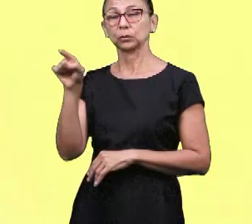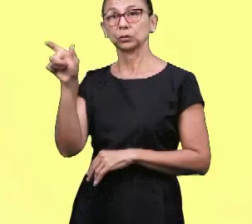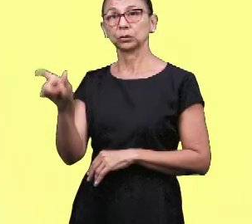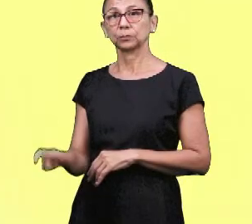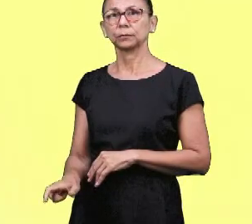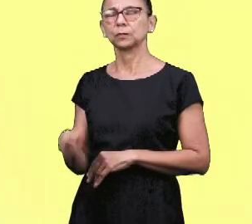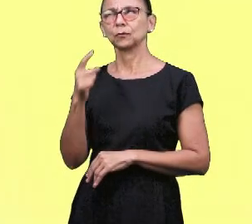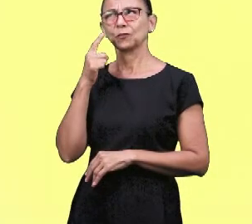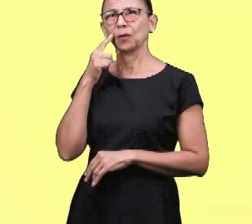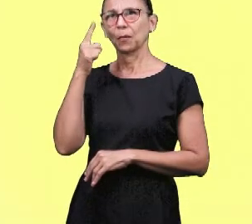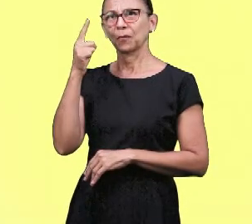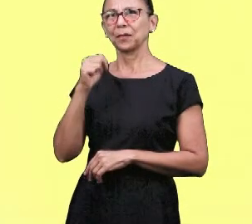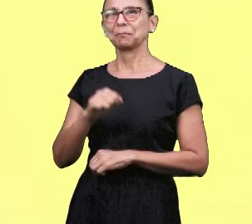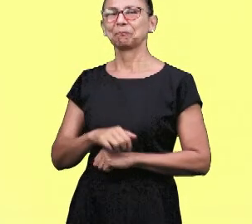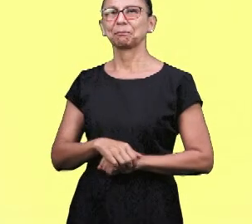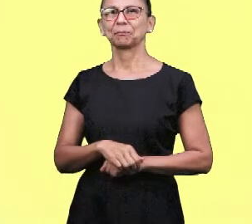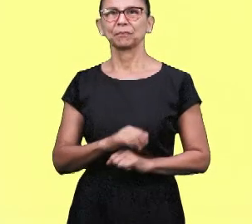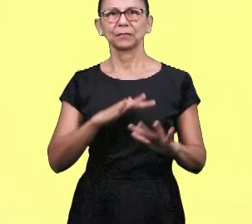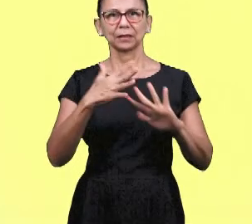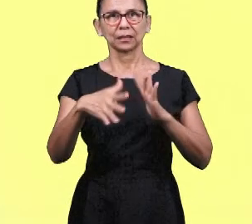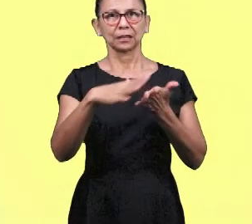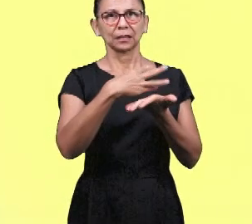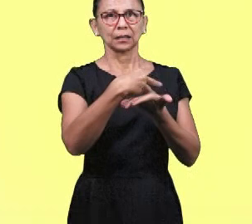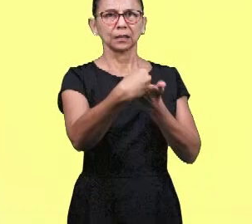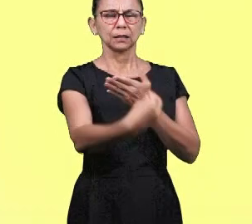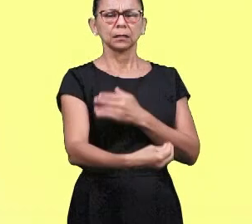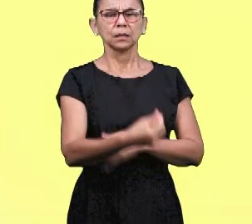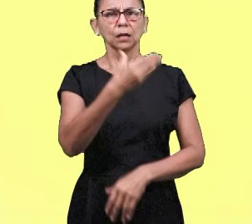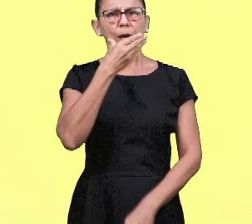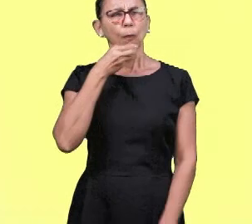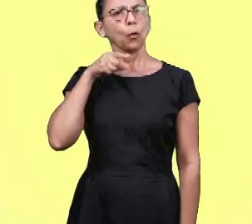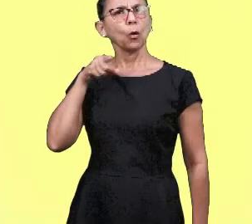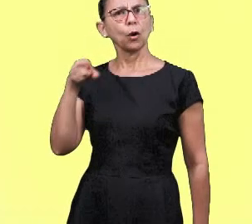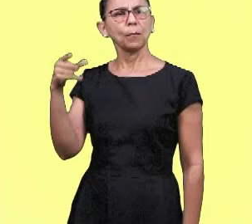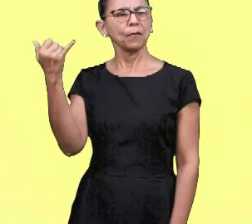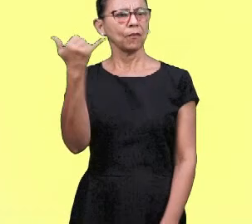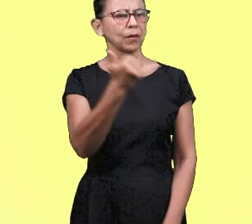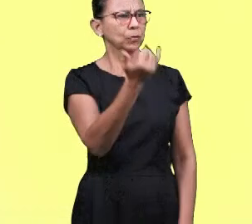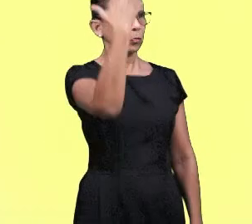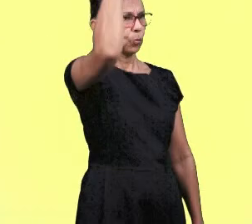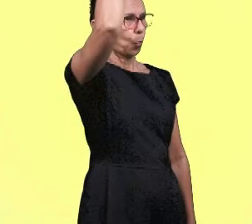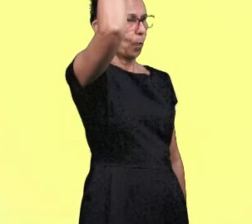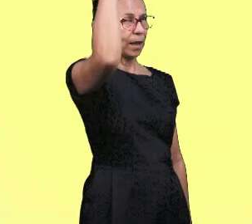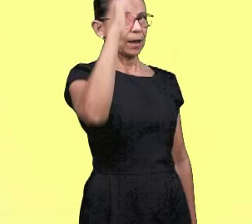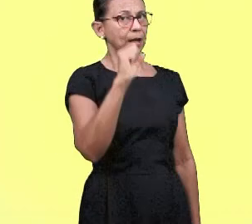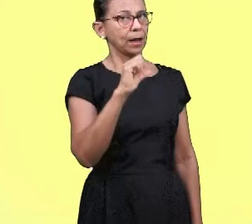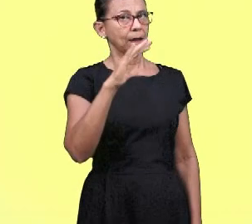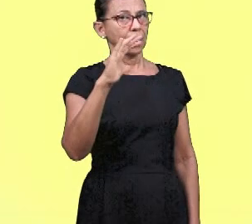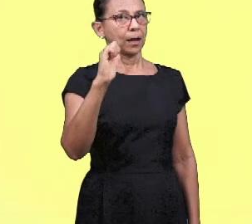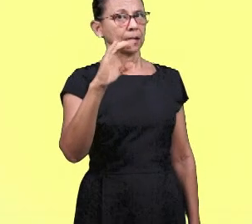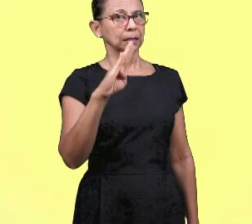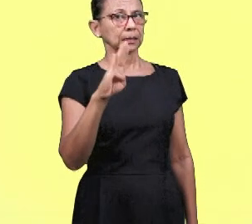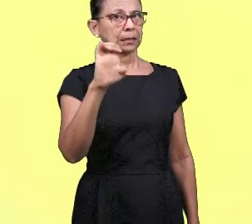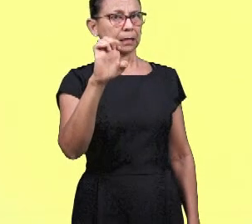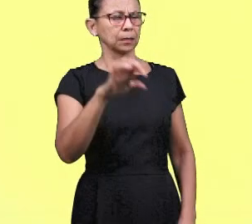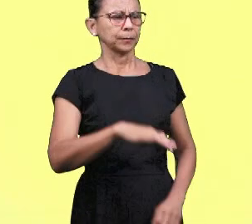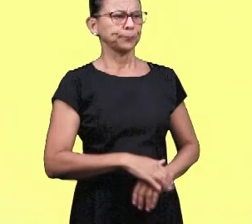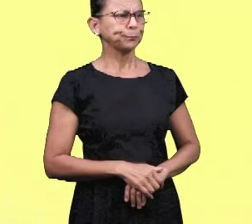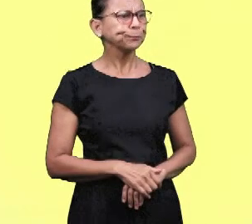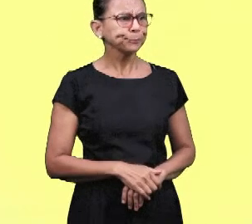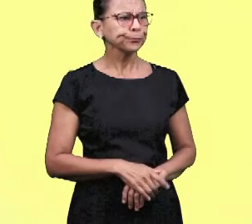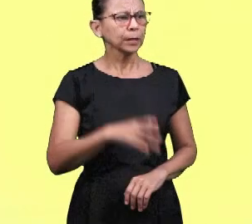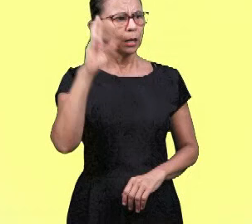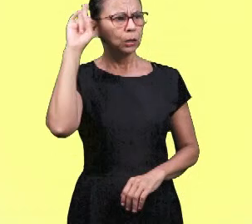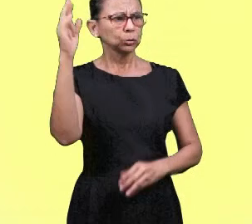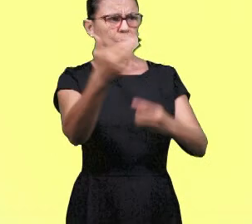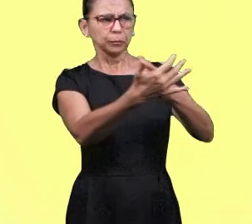affiché. Mais Naboth a dit à Achab, que le Seigneur me garde, que je te donne